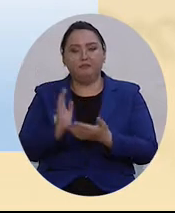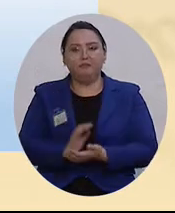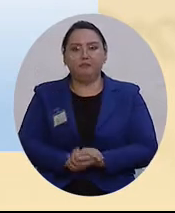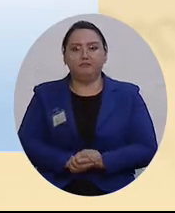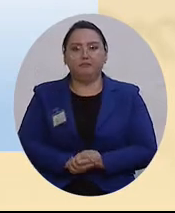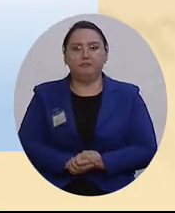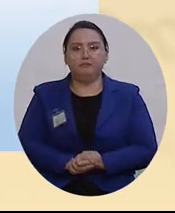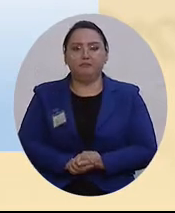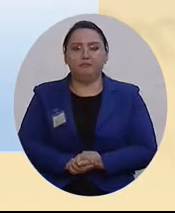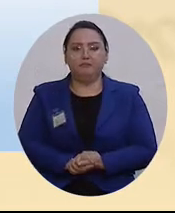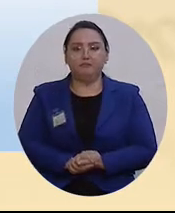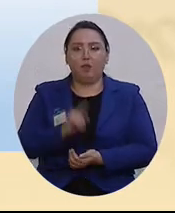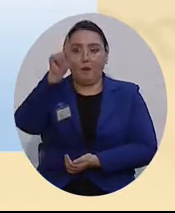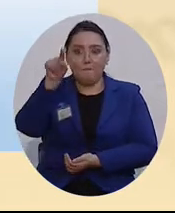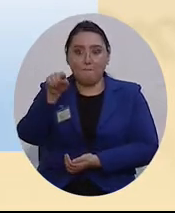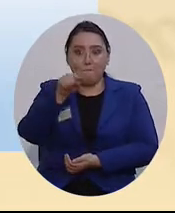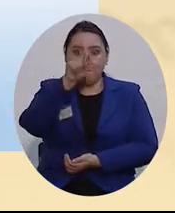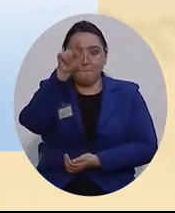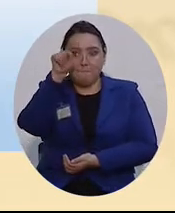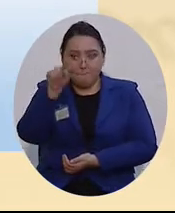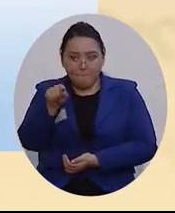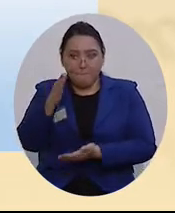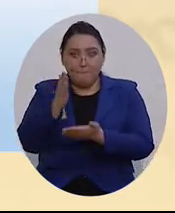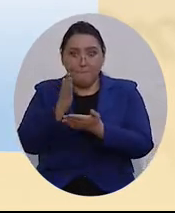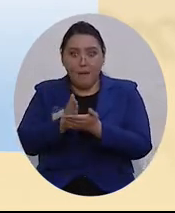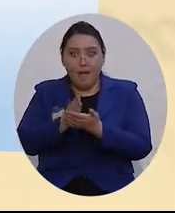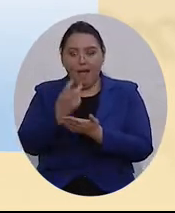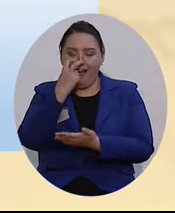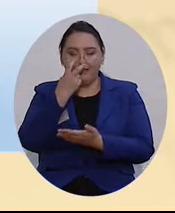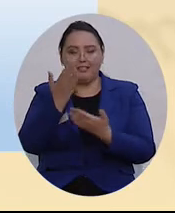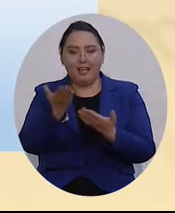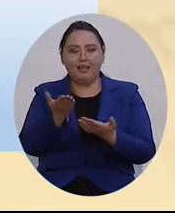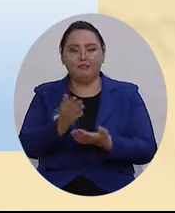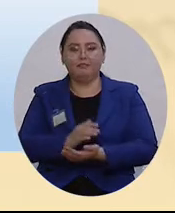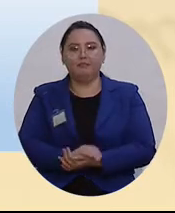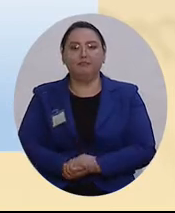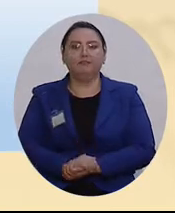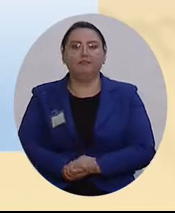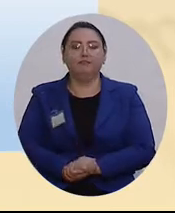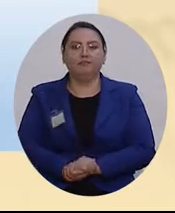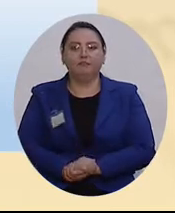хэшгийн дүрмээр гидс жиргэлсэн нэг үг байгааг дараах жишээнээс анзаарч чараарай хүүхдүүдээ.